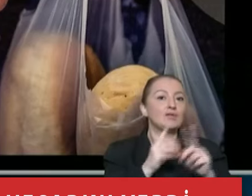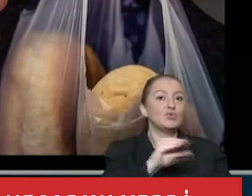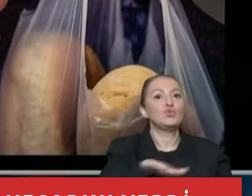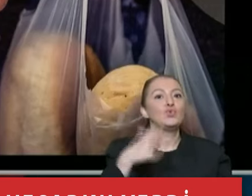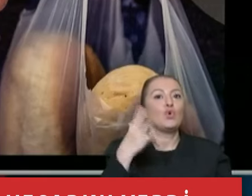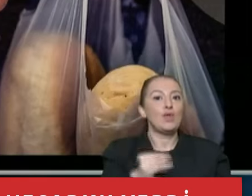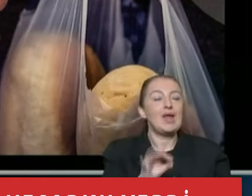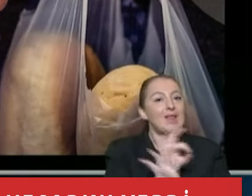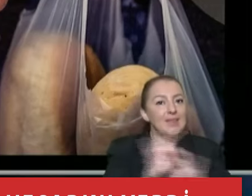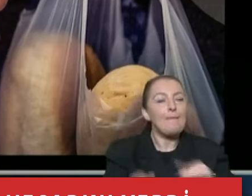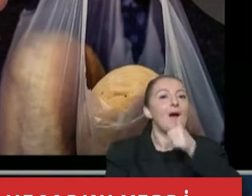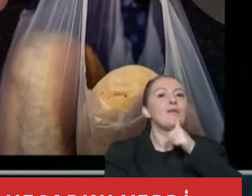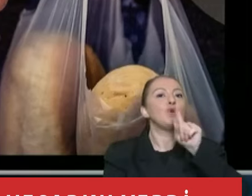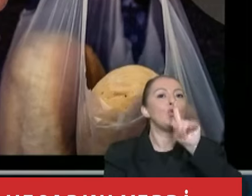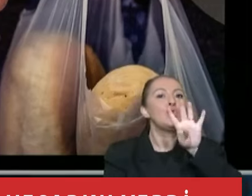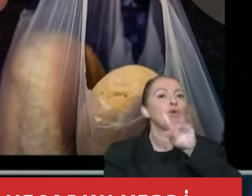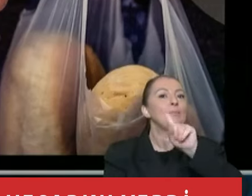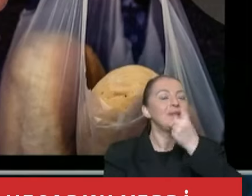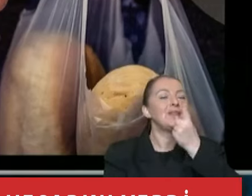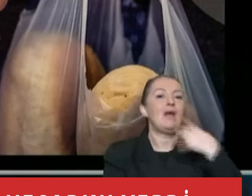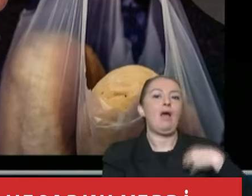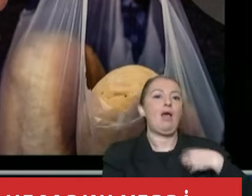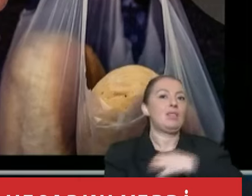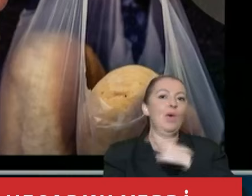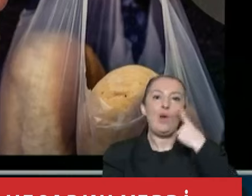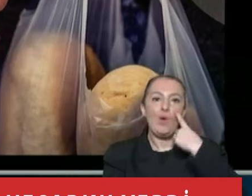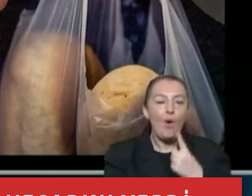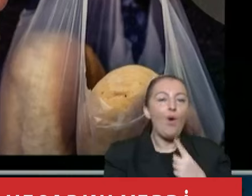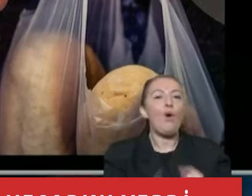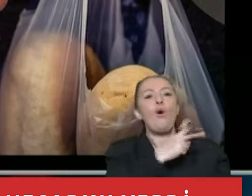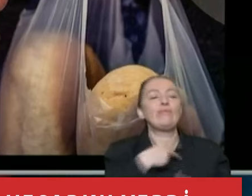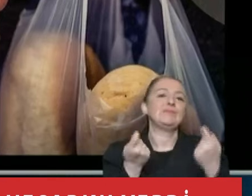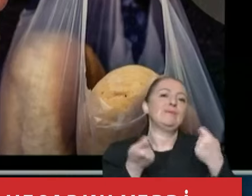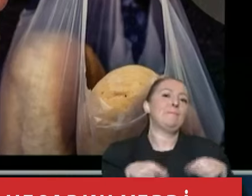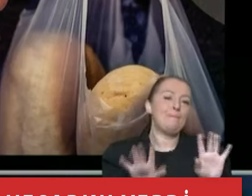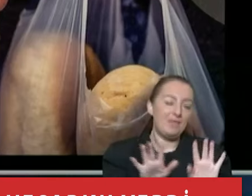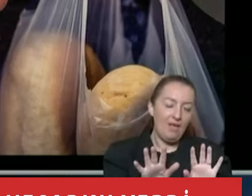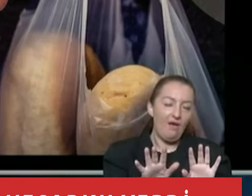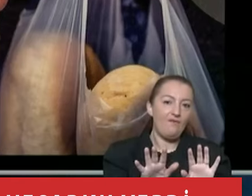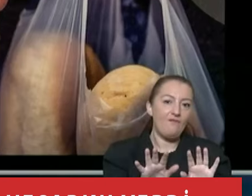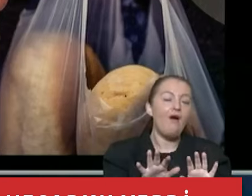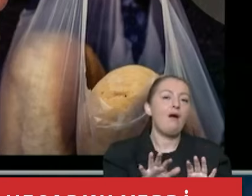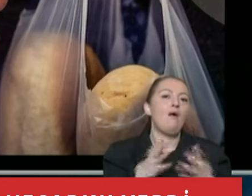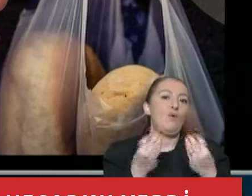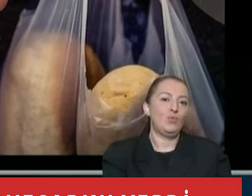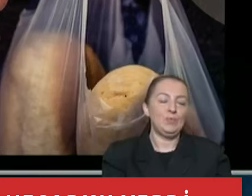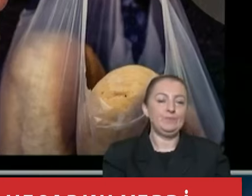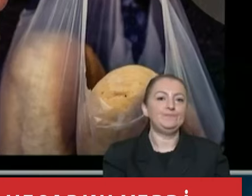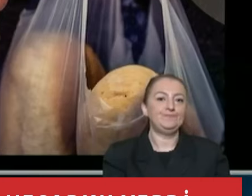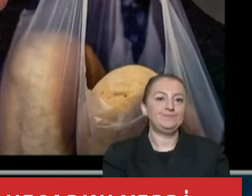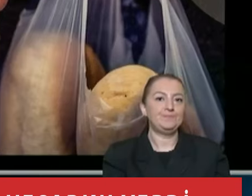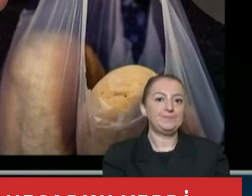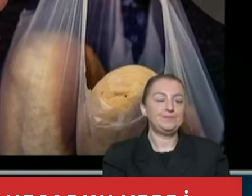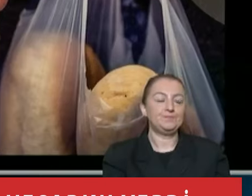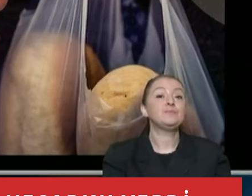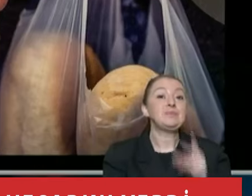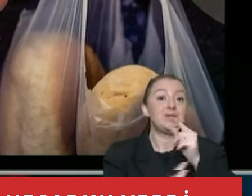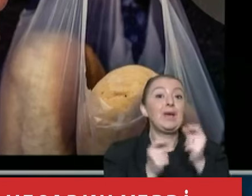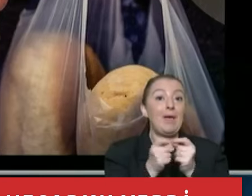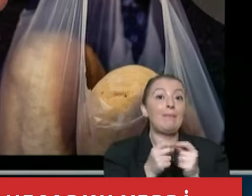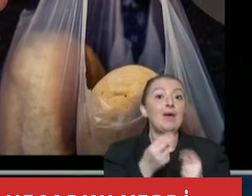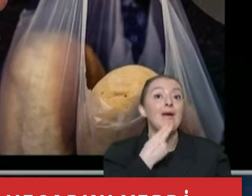tam 614 b000 anneye toplu ulaşımdan ücretsiz yararlanmalarını sağladık İBB